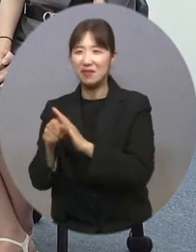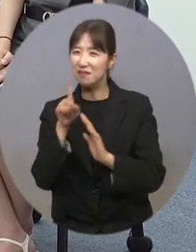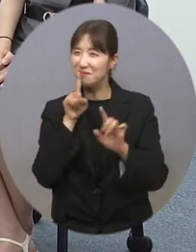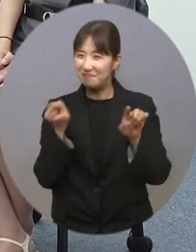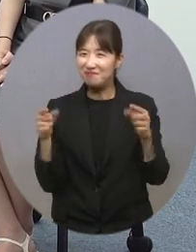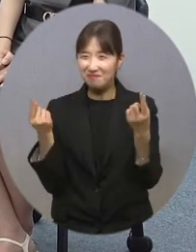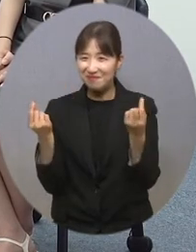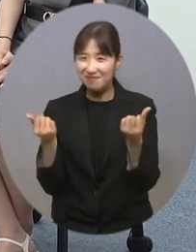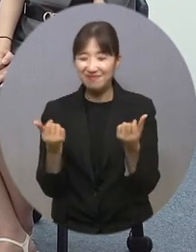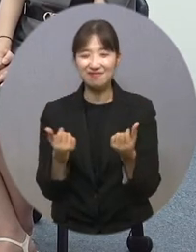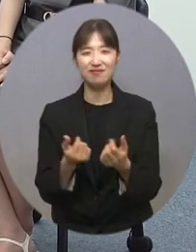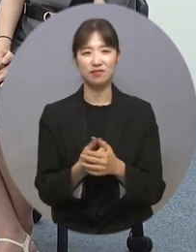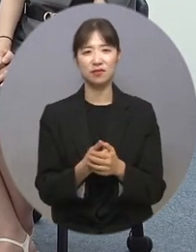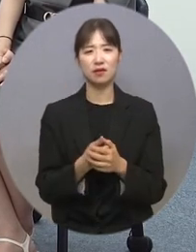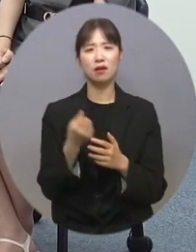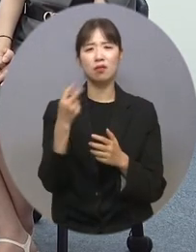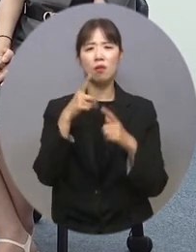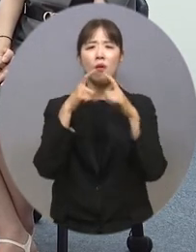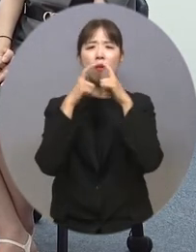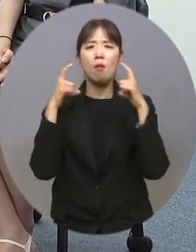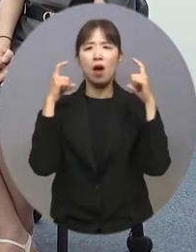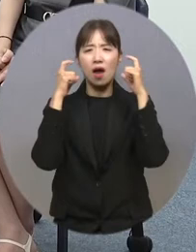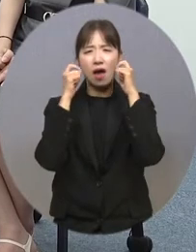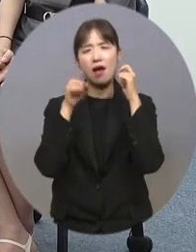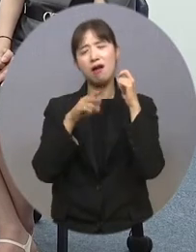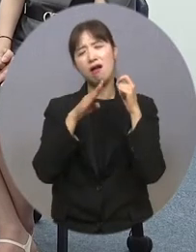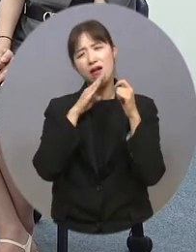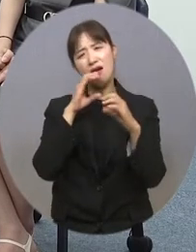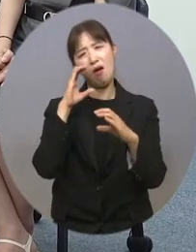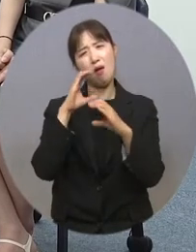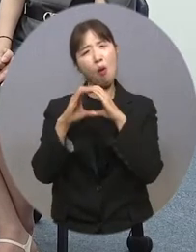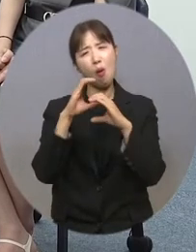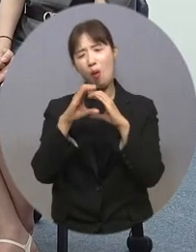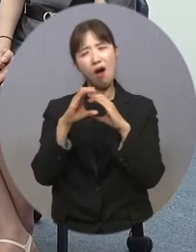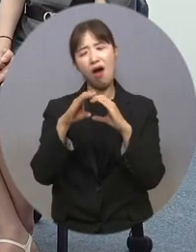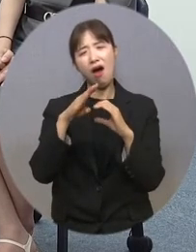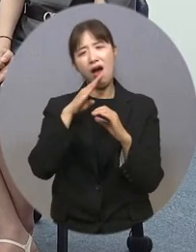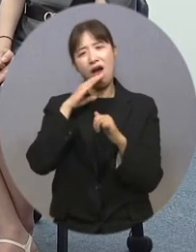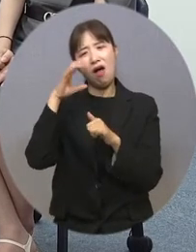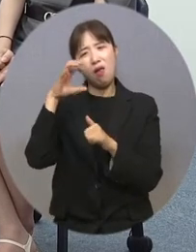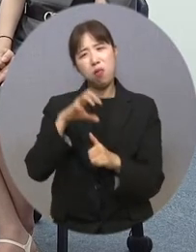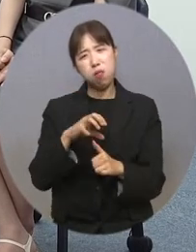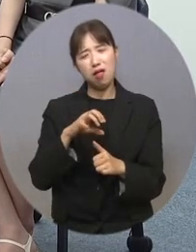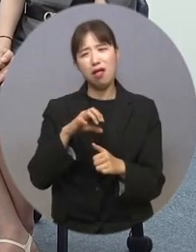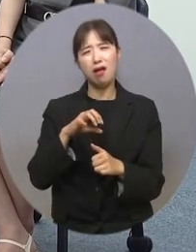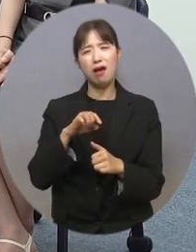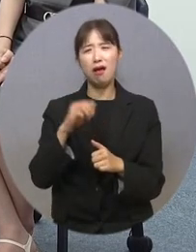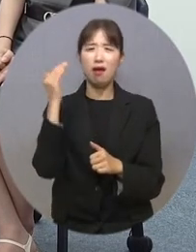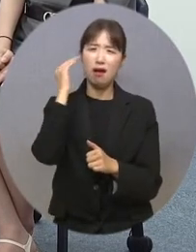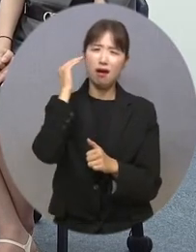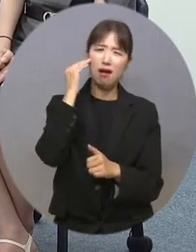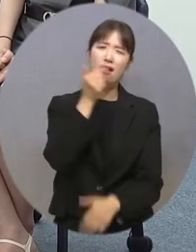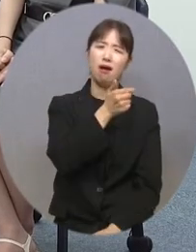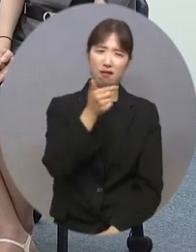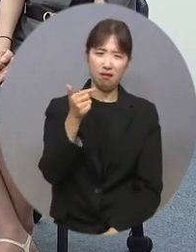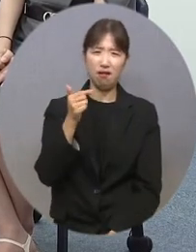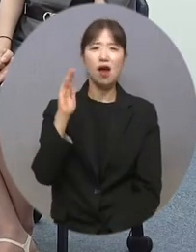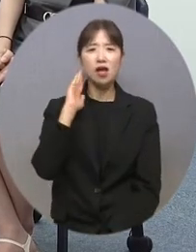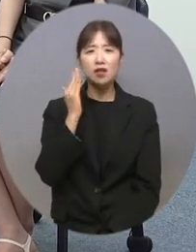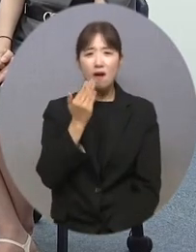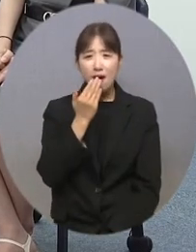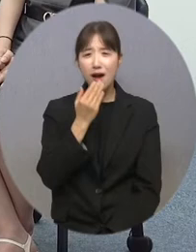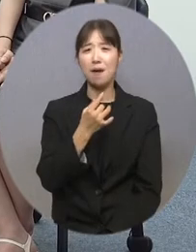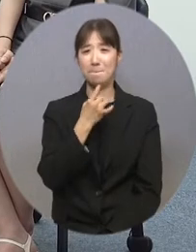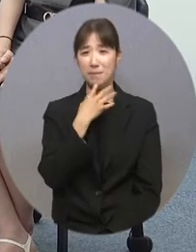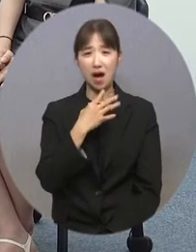비슷한 것 같아요 이 마스크 란게 소통의 엄청난 제약이 된거 같습니다 그래서 꼭 청각장애를 갖고 있지